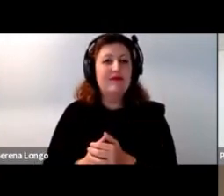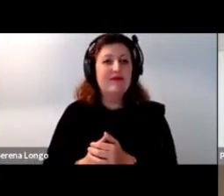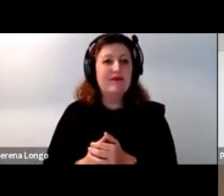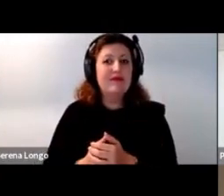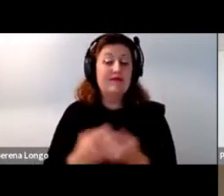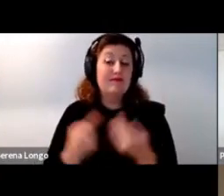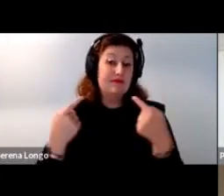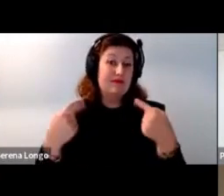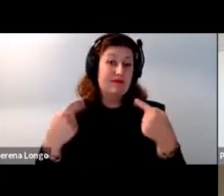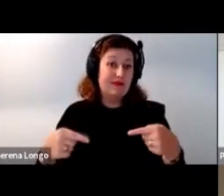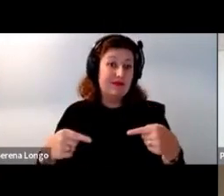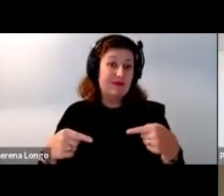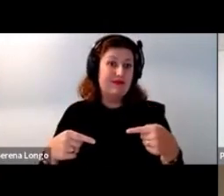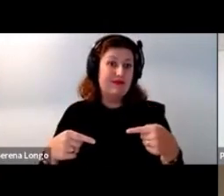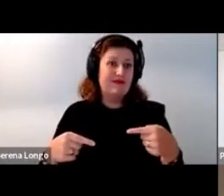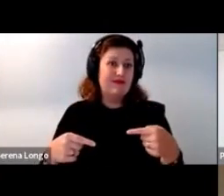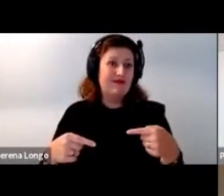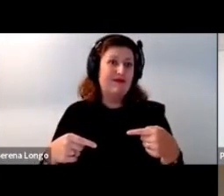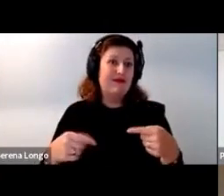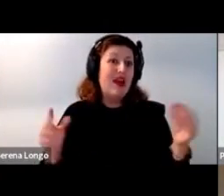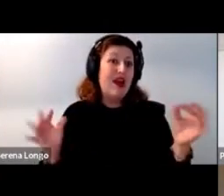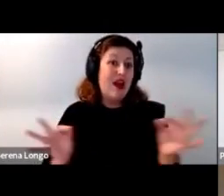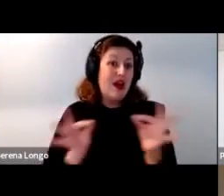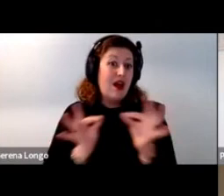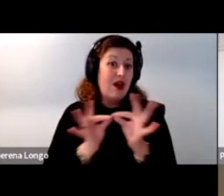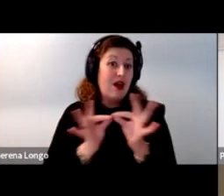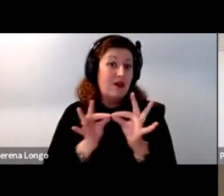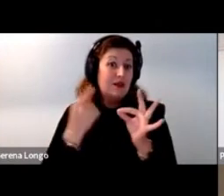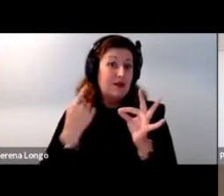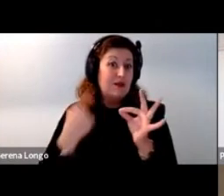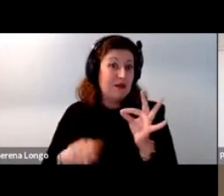Quindi questo è uno degli appuntamenti